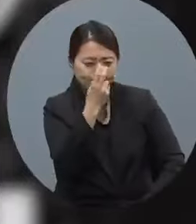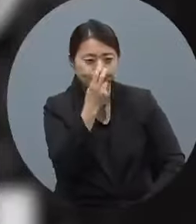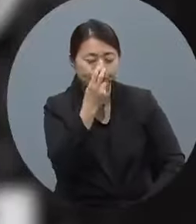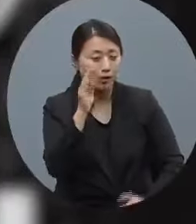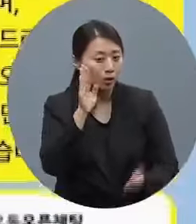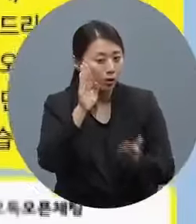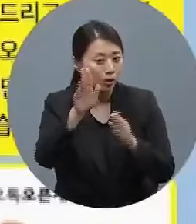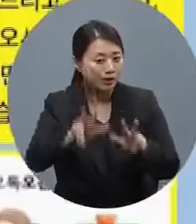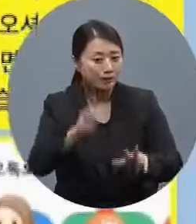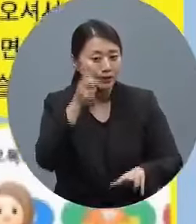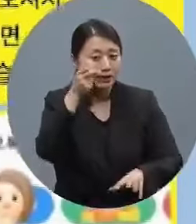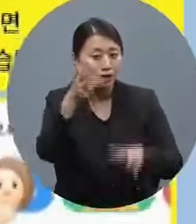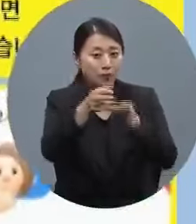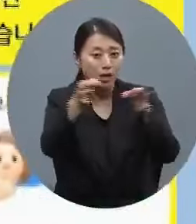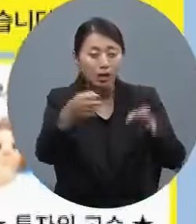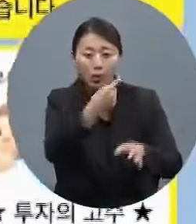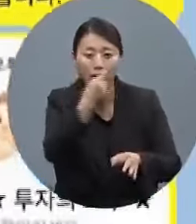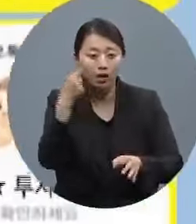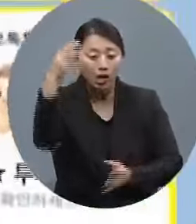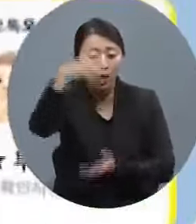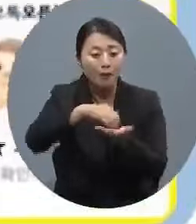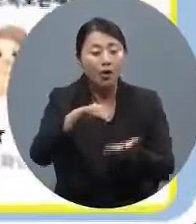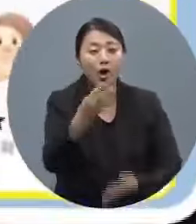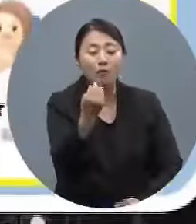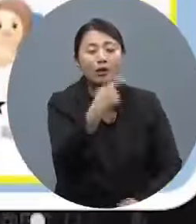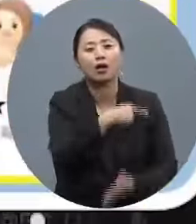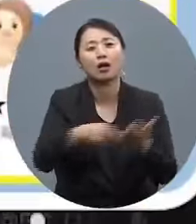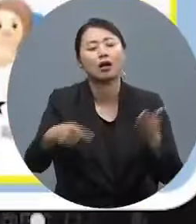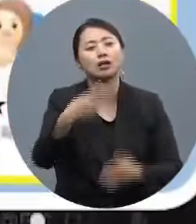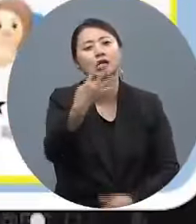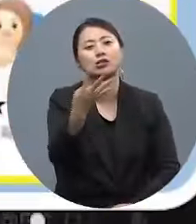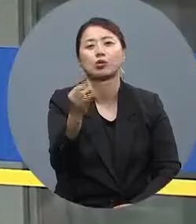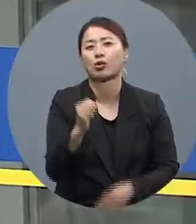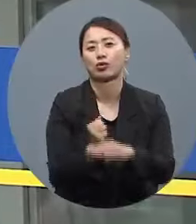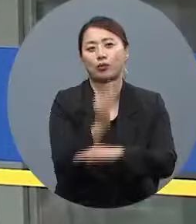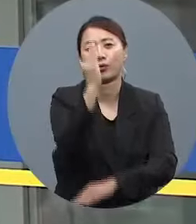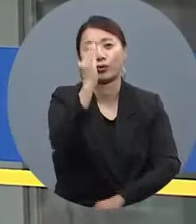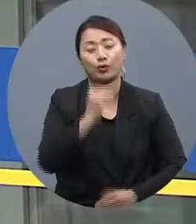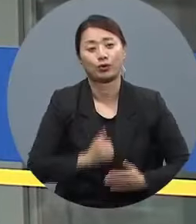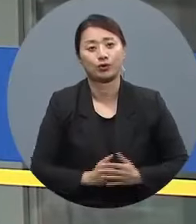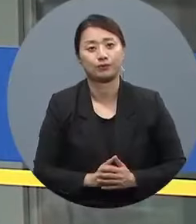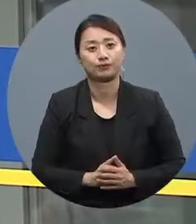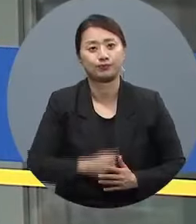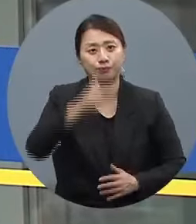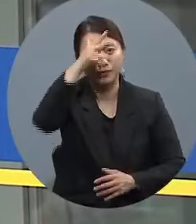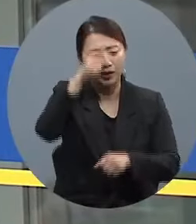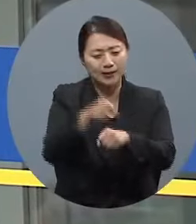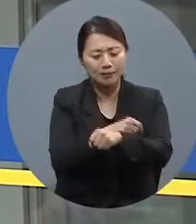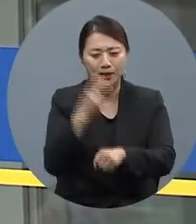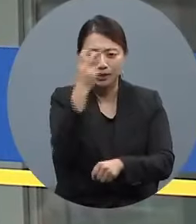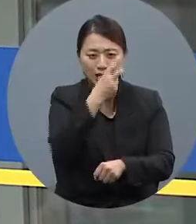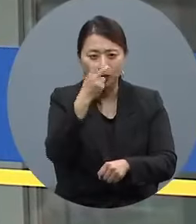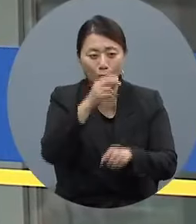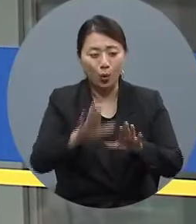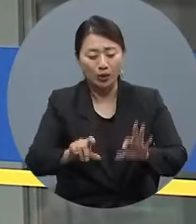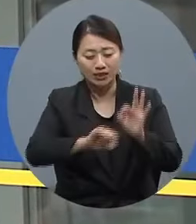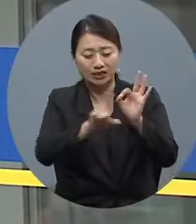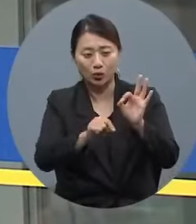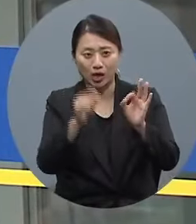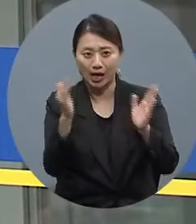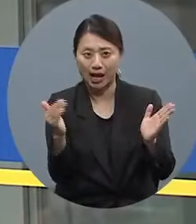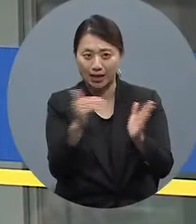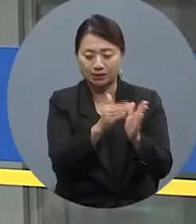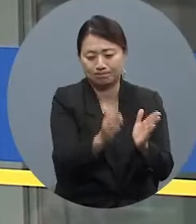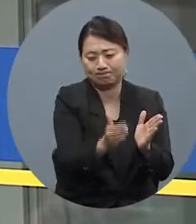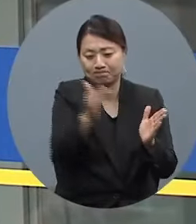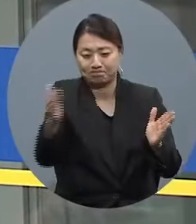이후 7개월 만에 확인된 피해 규모만 4천억 원을 넘었습니다. 경찰은 특별 단속 기간을 오는 10월까지